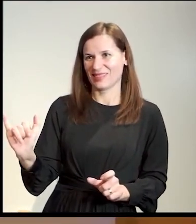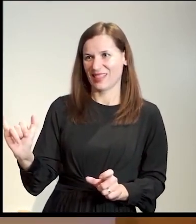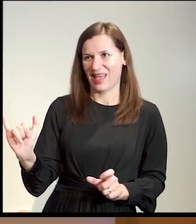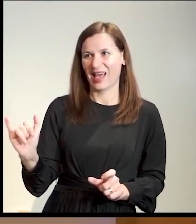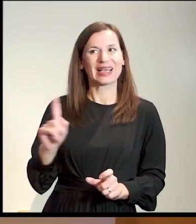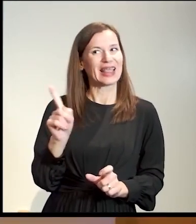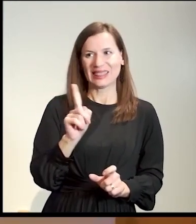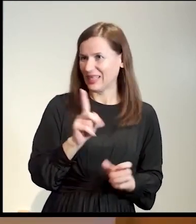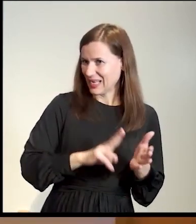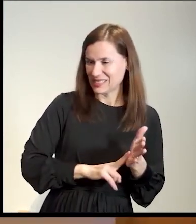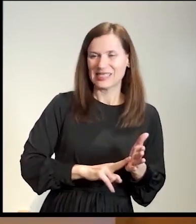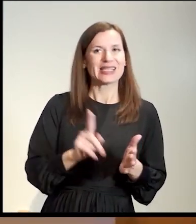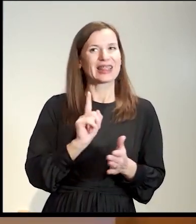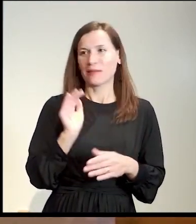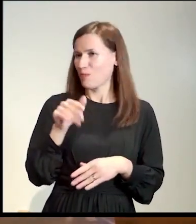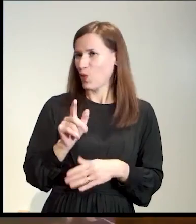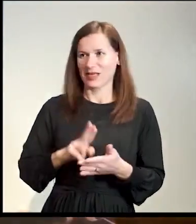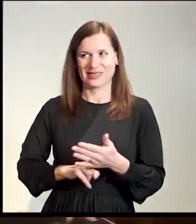ne poresnica. Prosim.